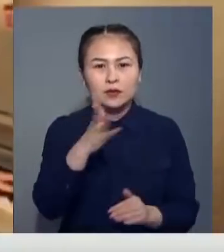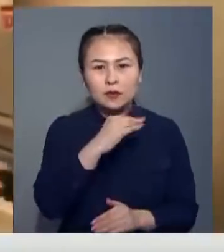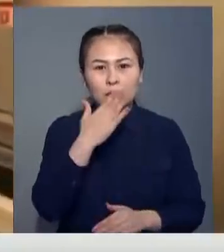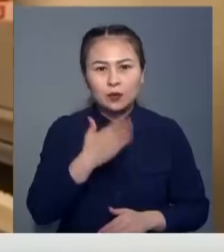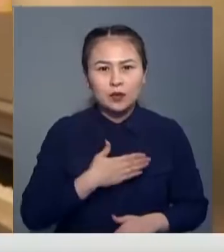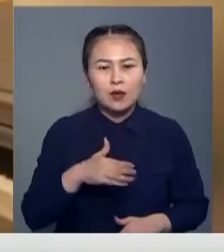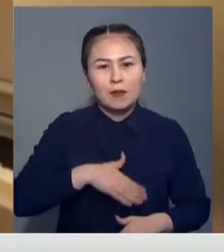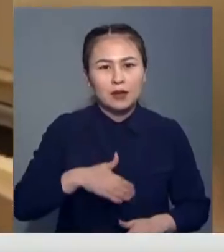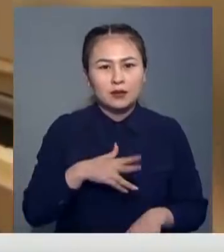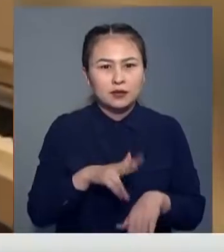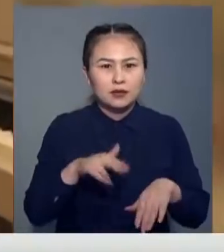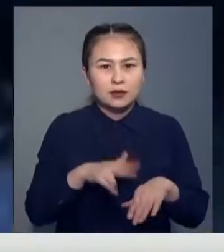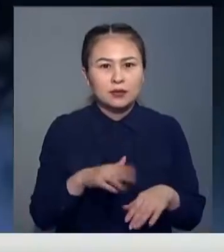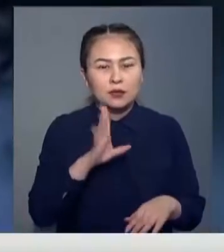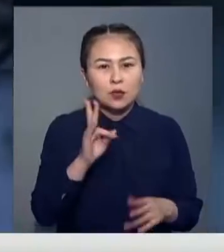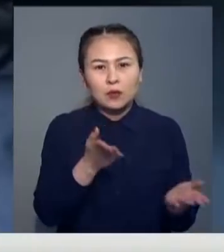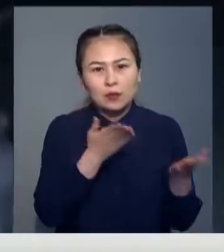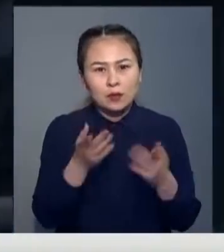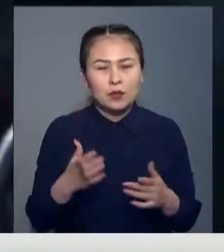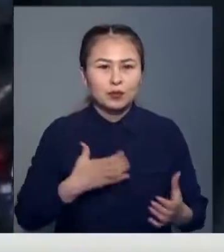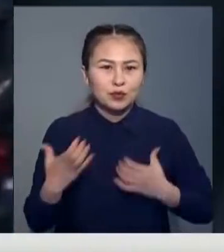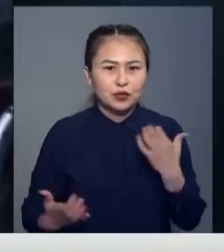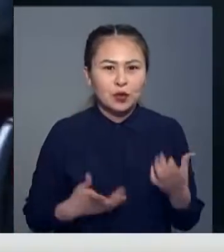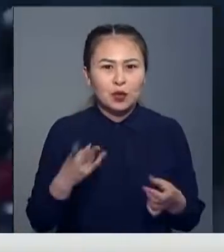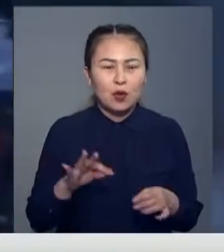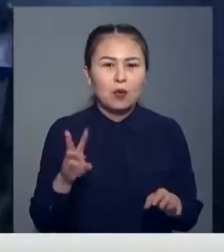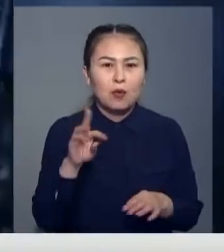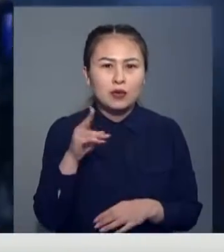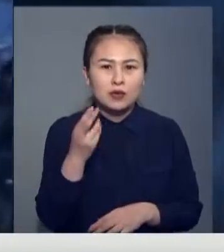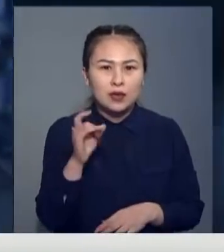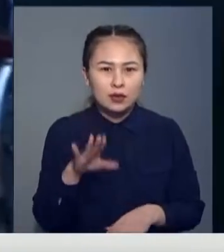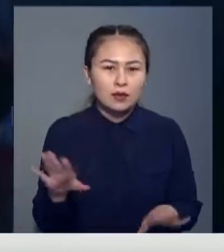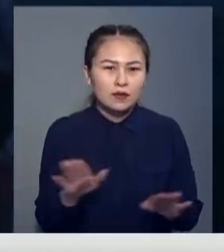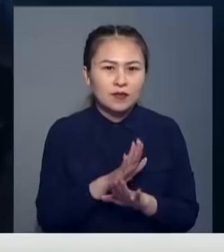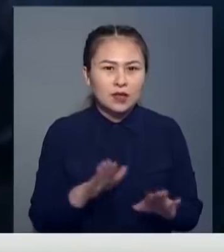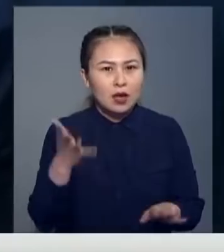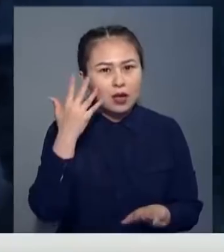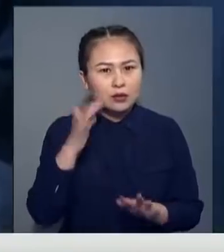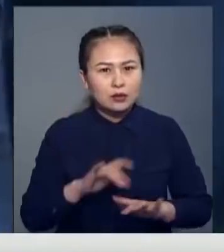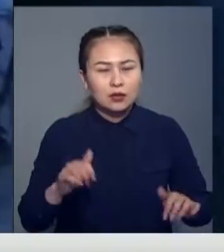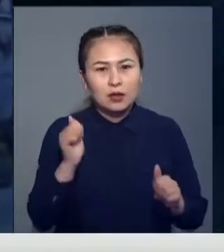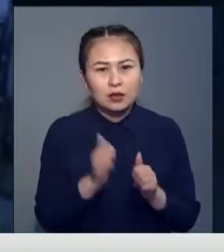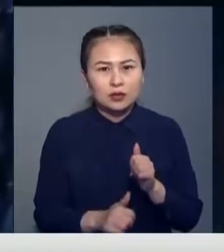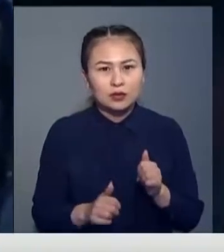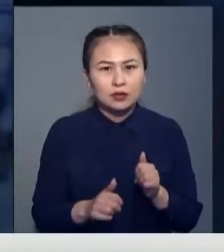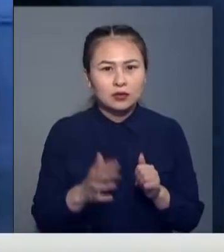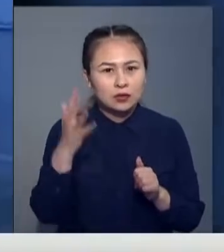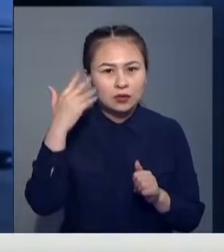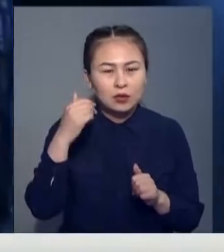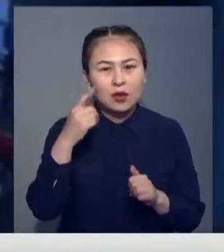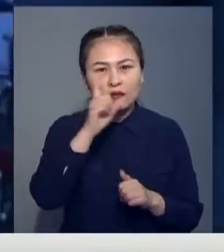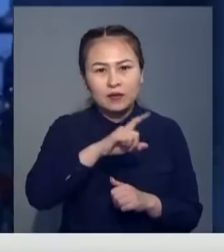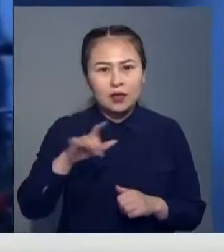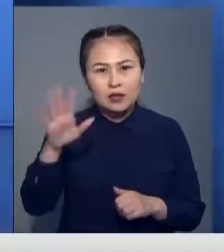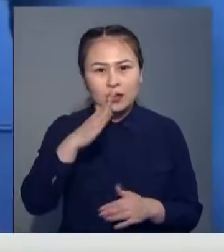көретін австриялықтар полиция шақырама деп те қобалжиды. Бірақ Моцарттың шығармасын орындап, Австрияның әнұранын шырқаған